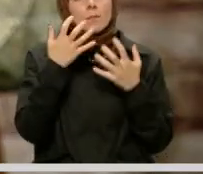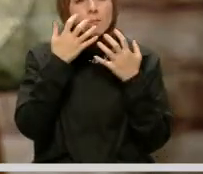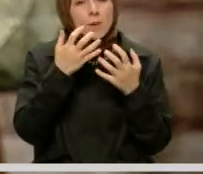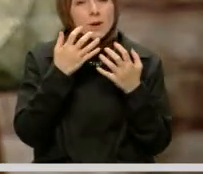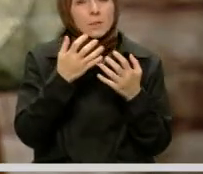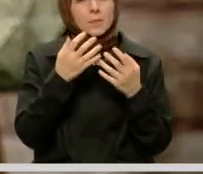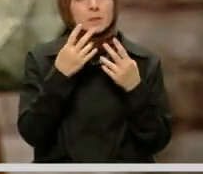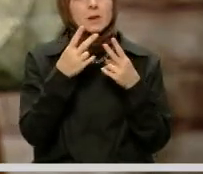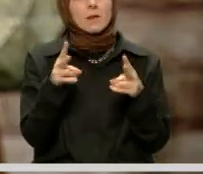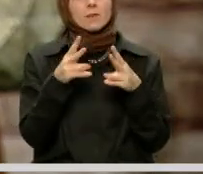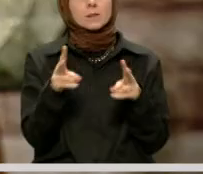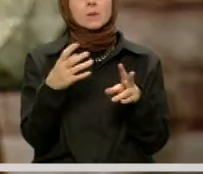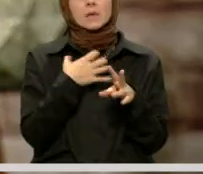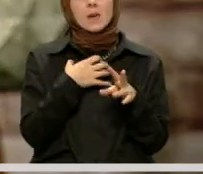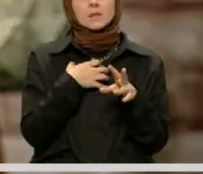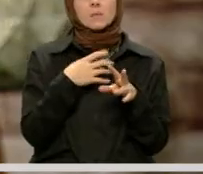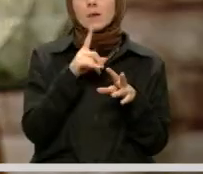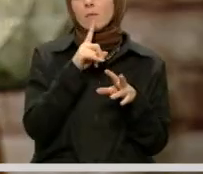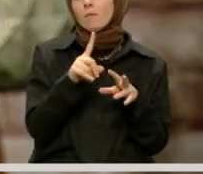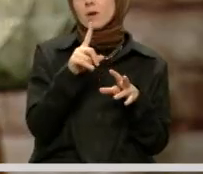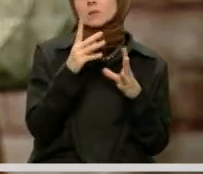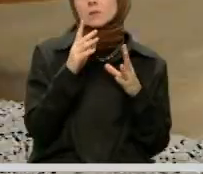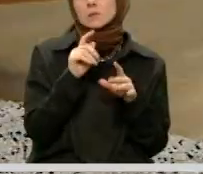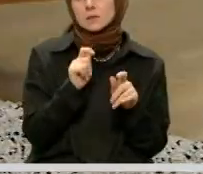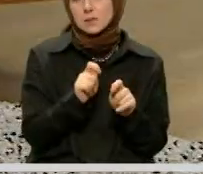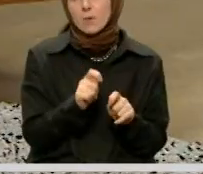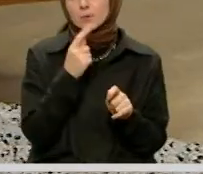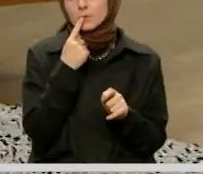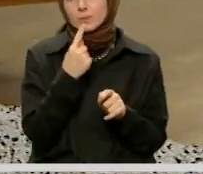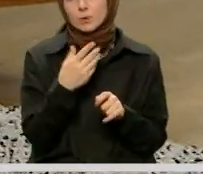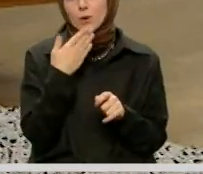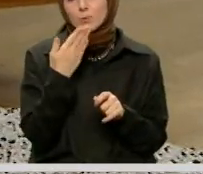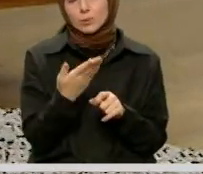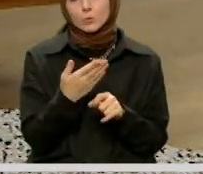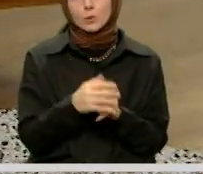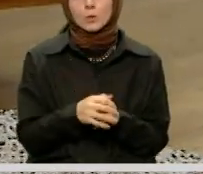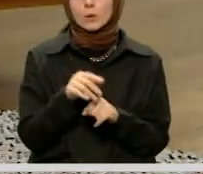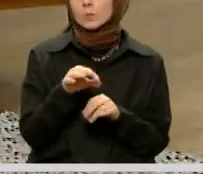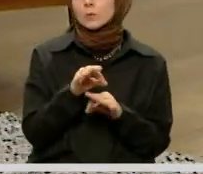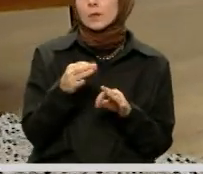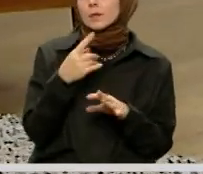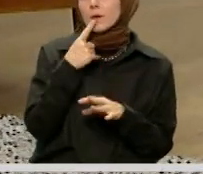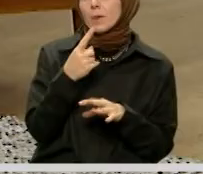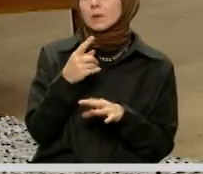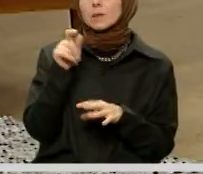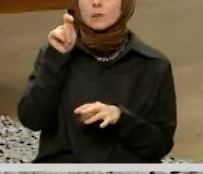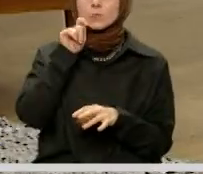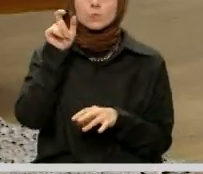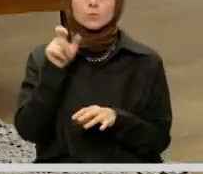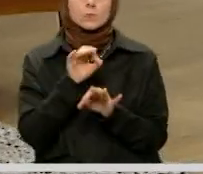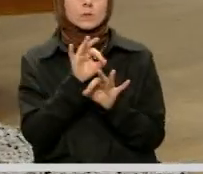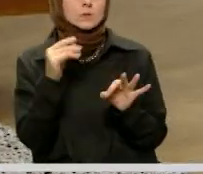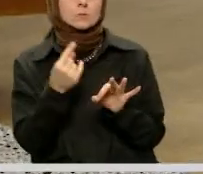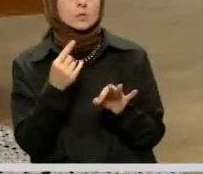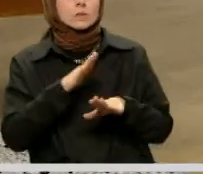kıldım, vacip kıldım, merhameti kendime kuşandım. Bu şu demektir aslında. Kul hiçbir